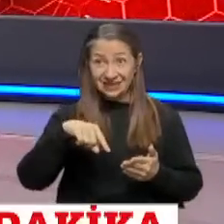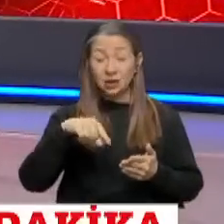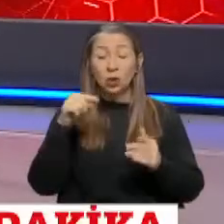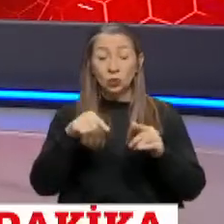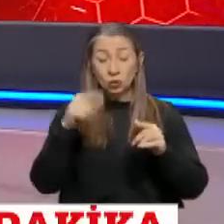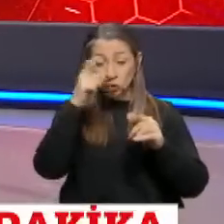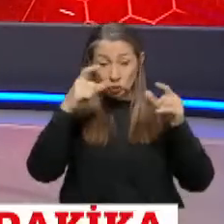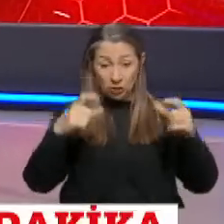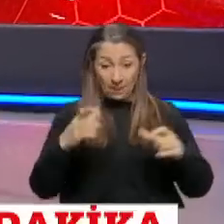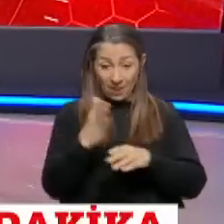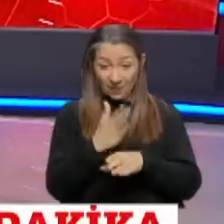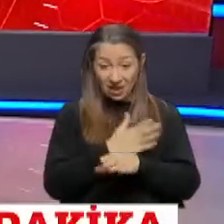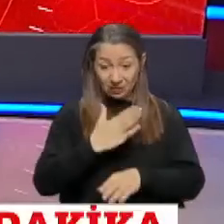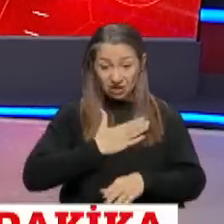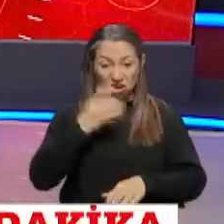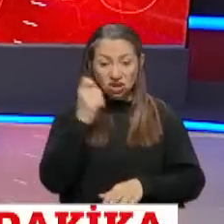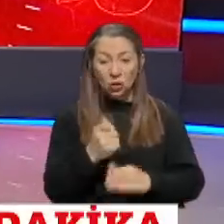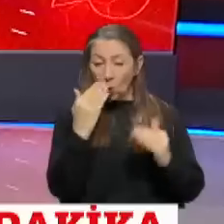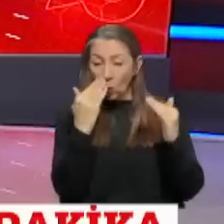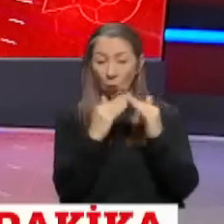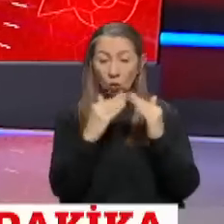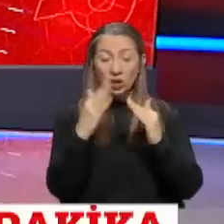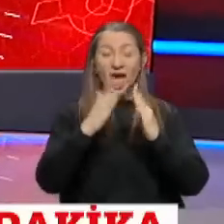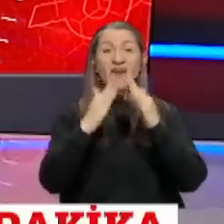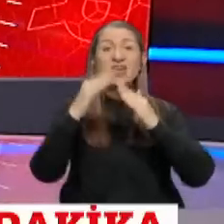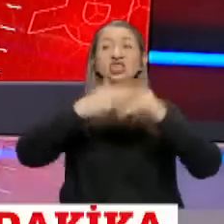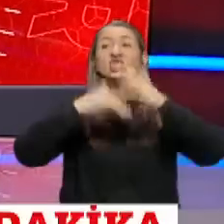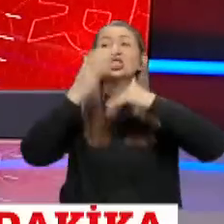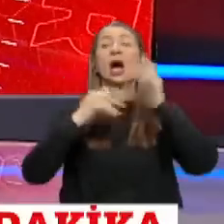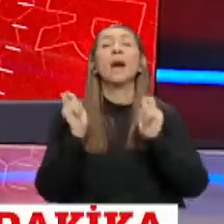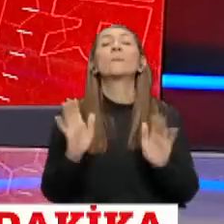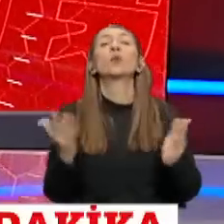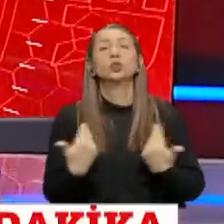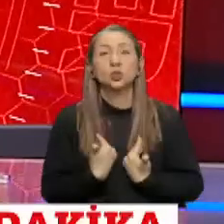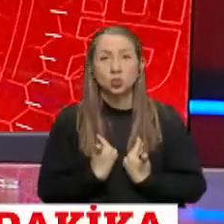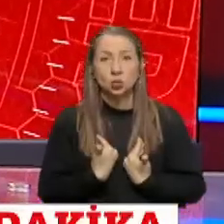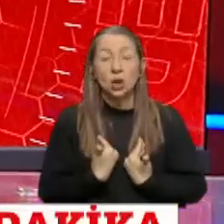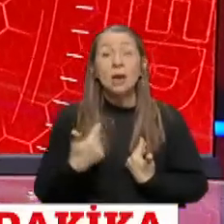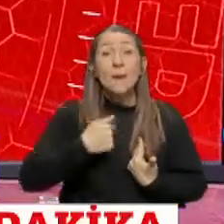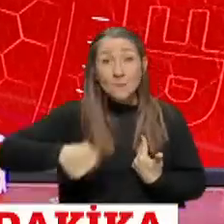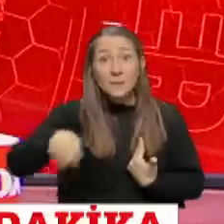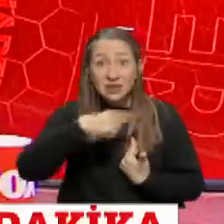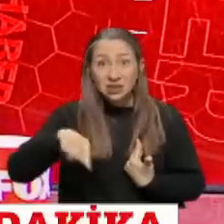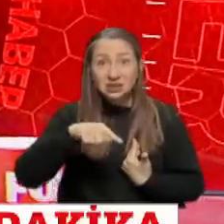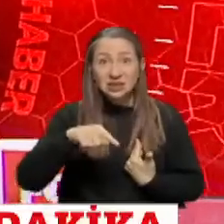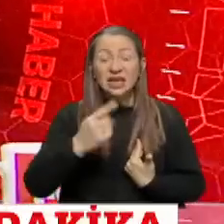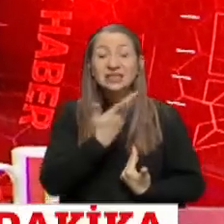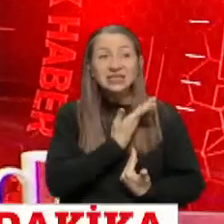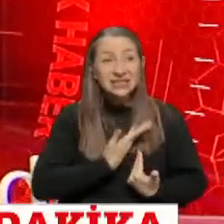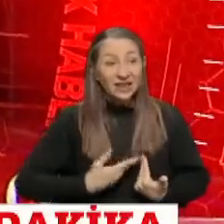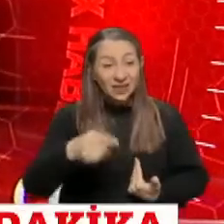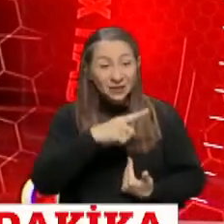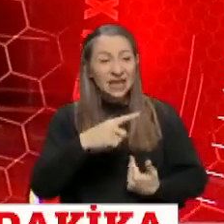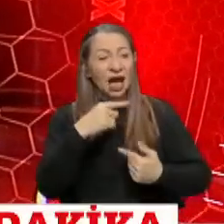bu coğrafyanın, memleketimizin şartlarına uygun konutlar inşa etmiyoruz. Biz